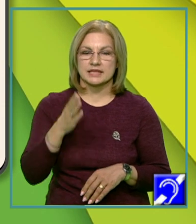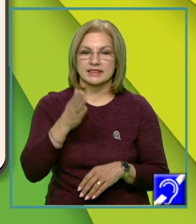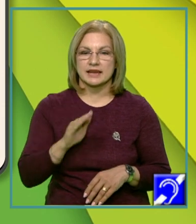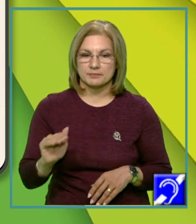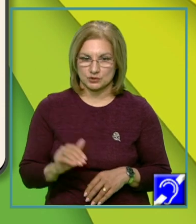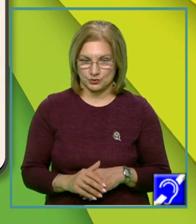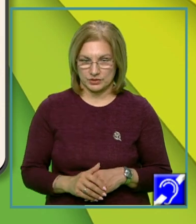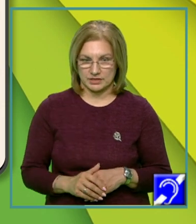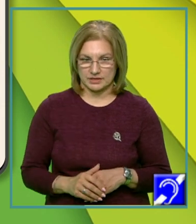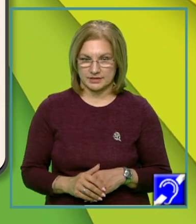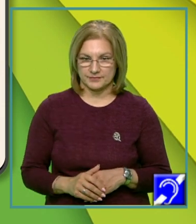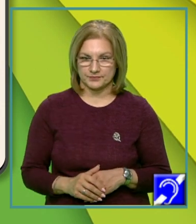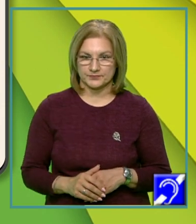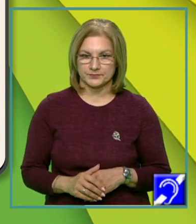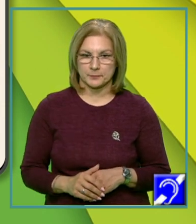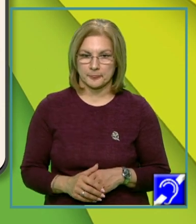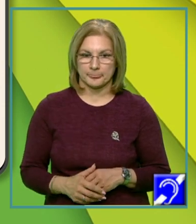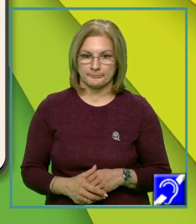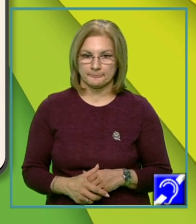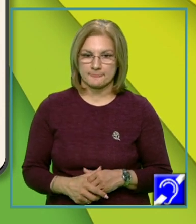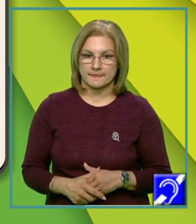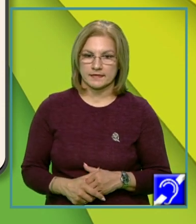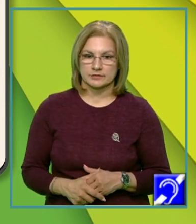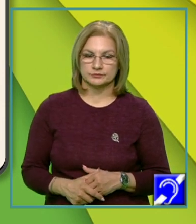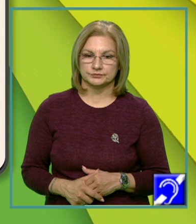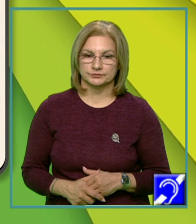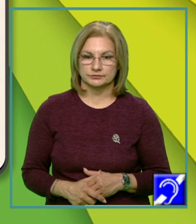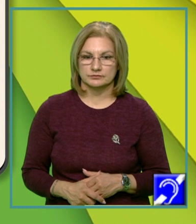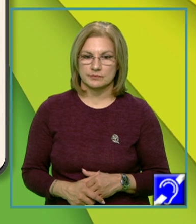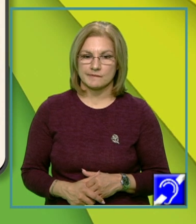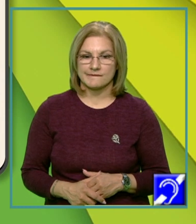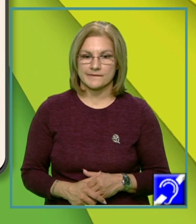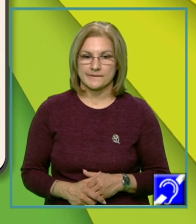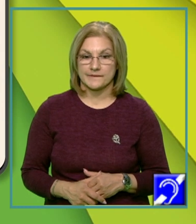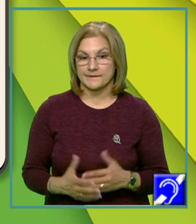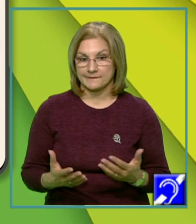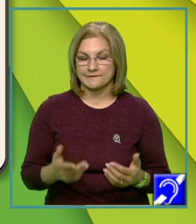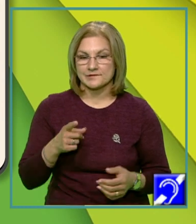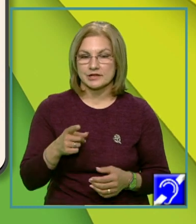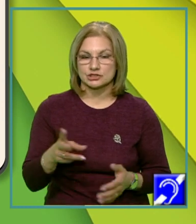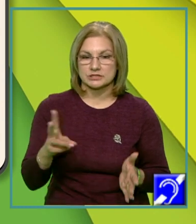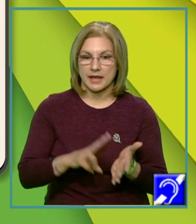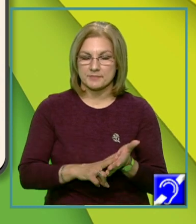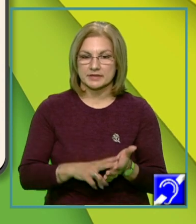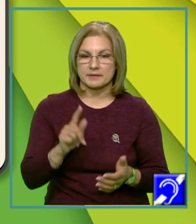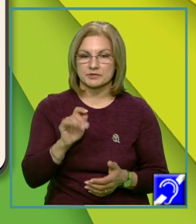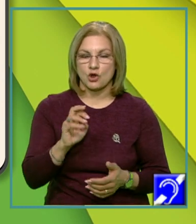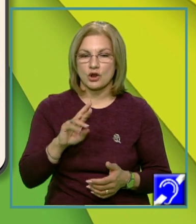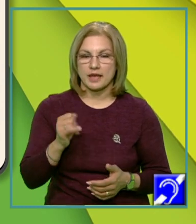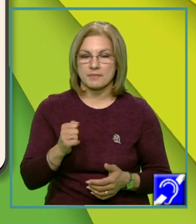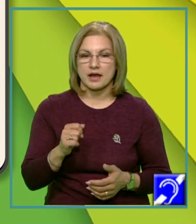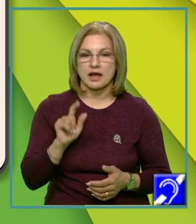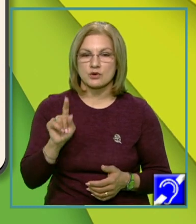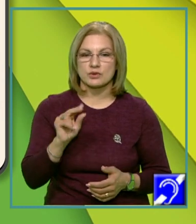AC c prim triunghi dreptunghic și Aplicând teorema lui